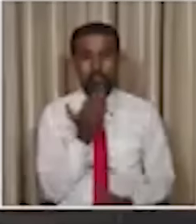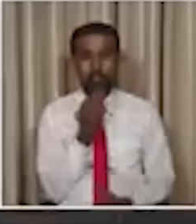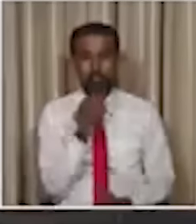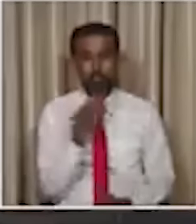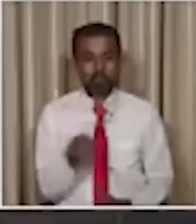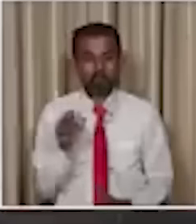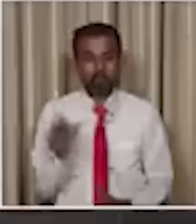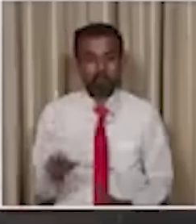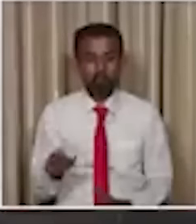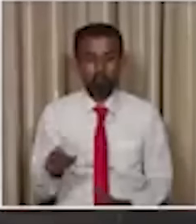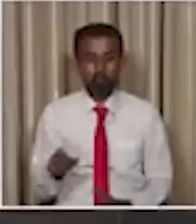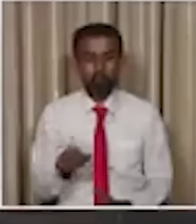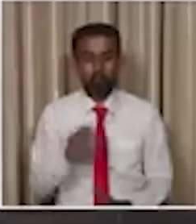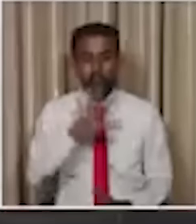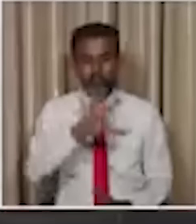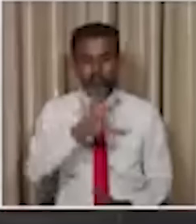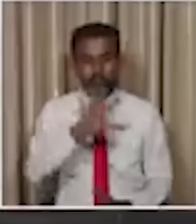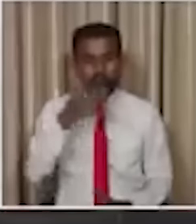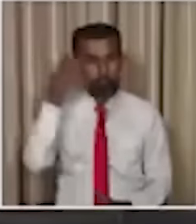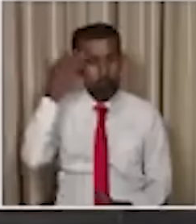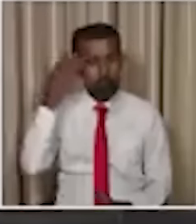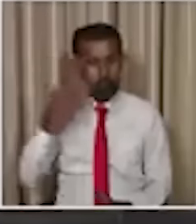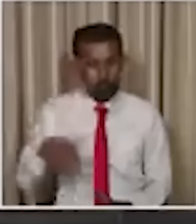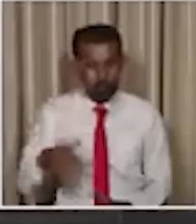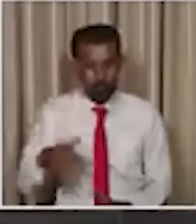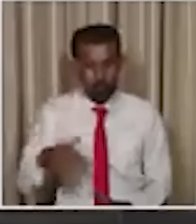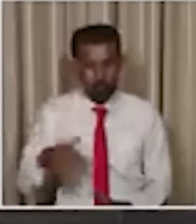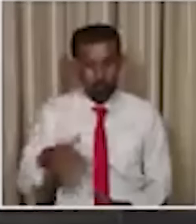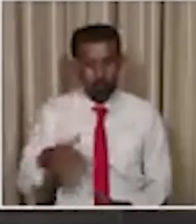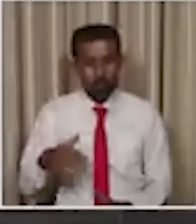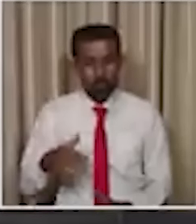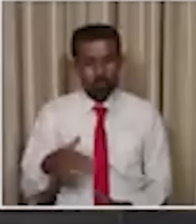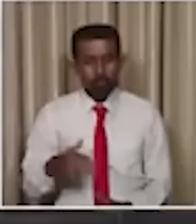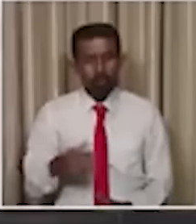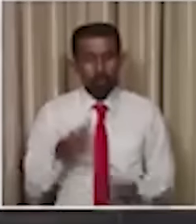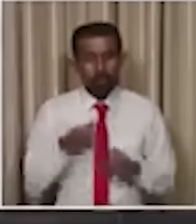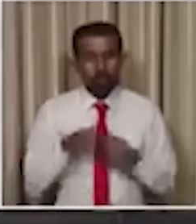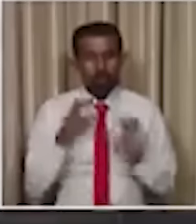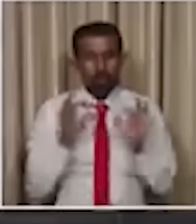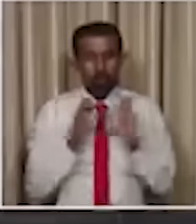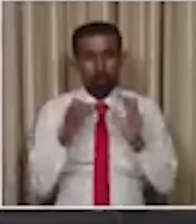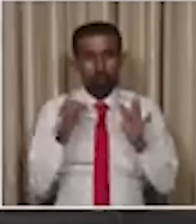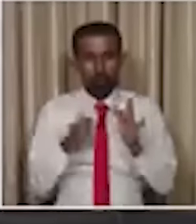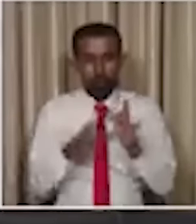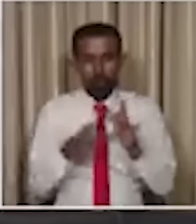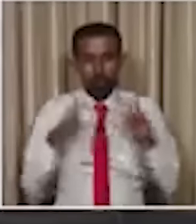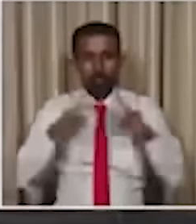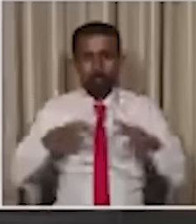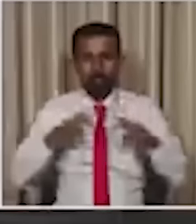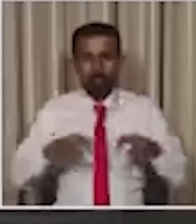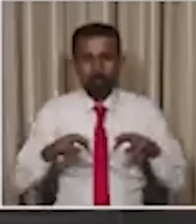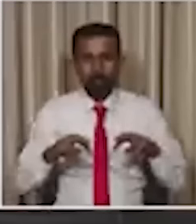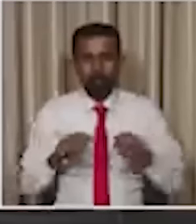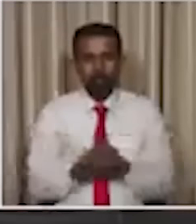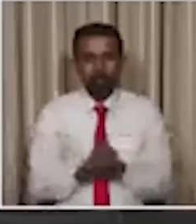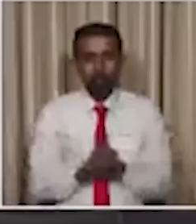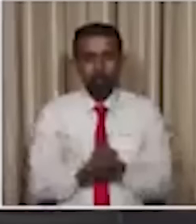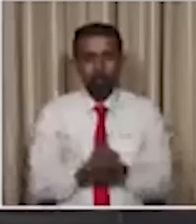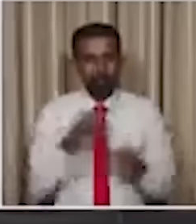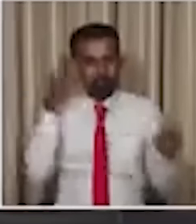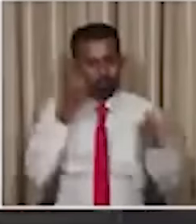පුරවැසියන් 5 දෙනෙකු ජීවිතක්ෂයට පත්වීම හේතුවෙන් FBI ආයතනය විමර්ශනය පදනම්